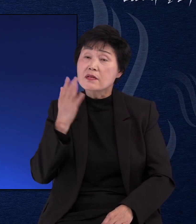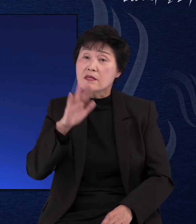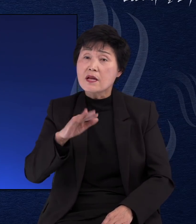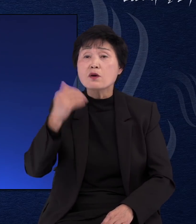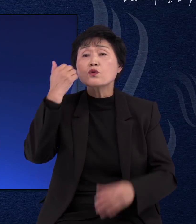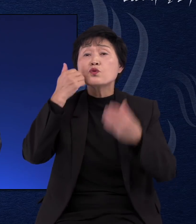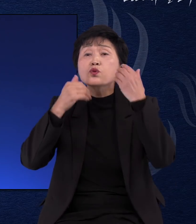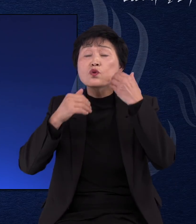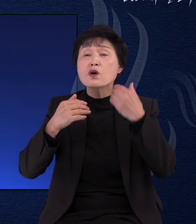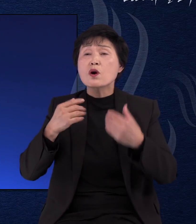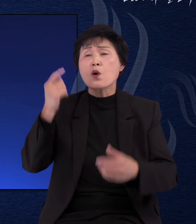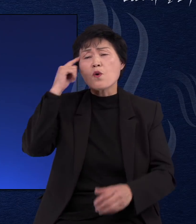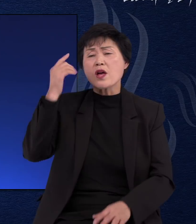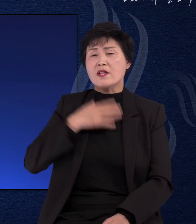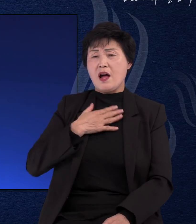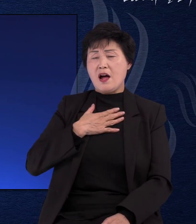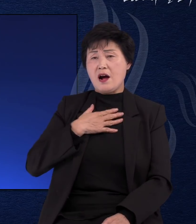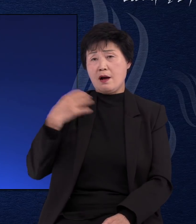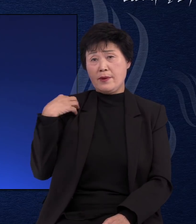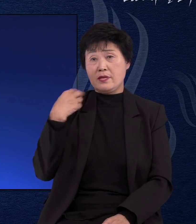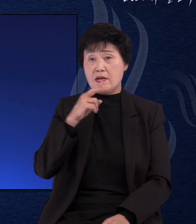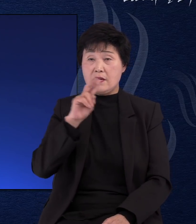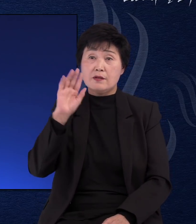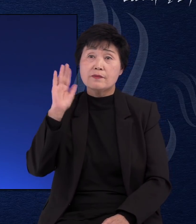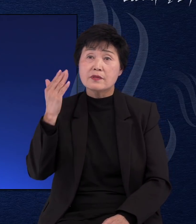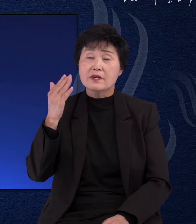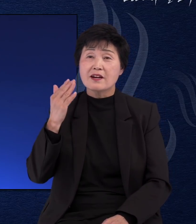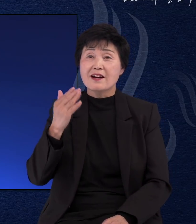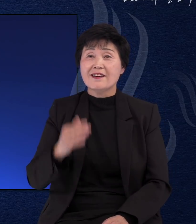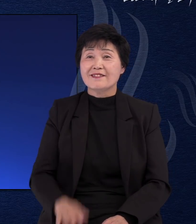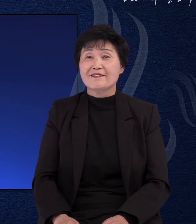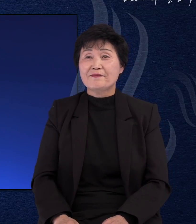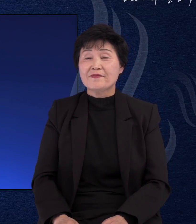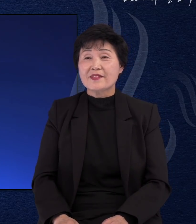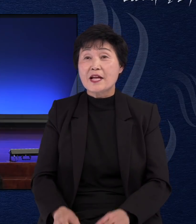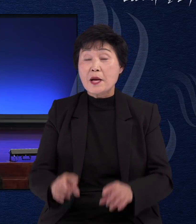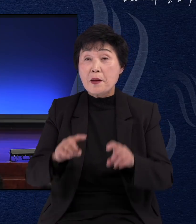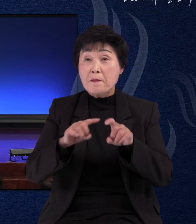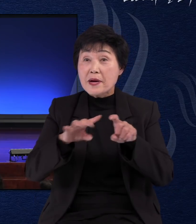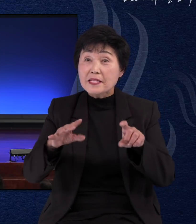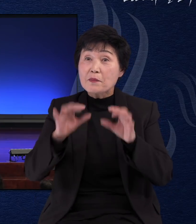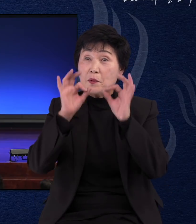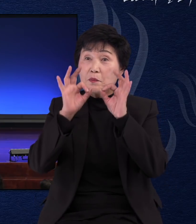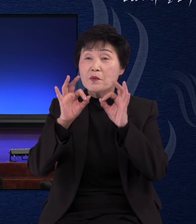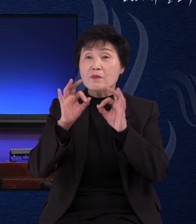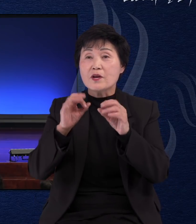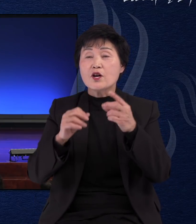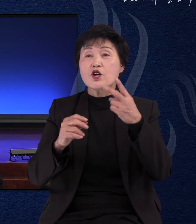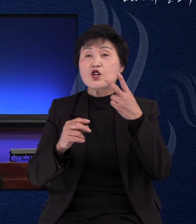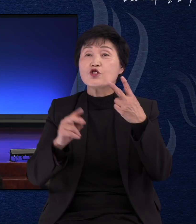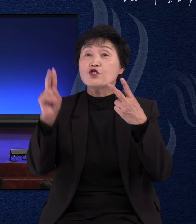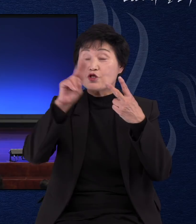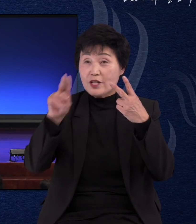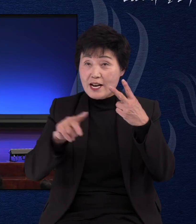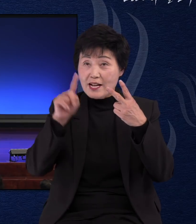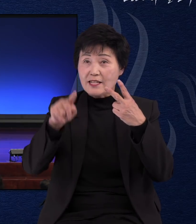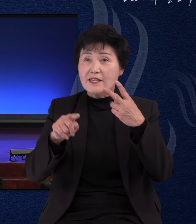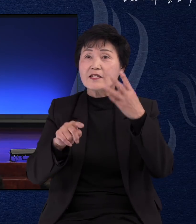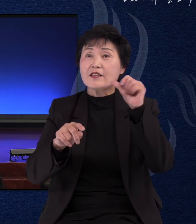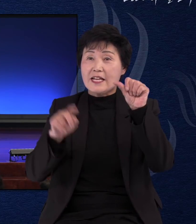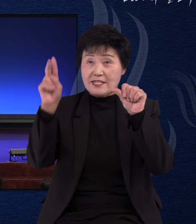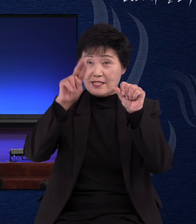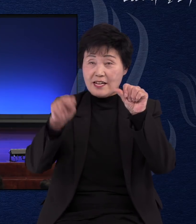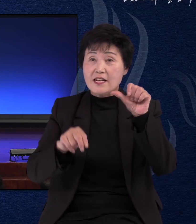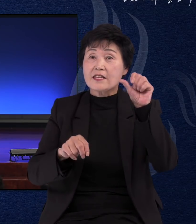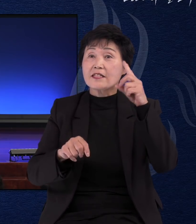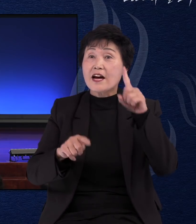마치 마태복음 25장에 보면 5달란트 받은 사람이 있고 2달란트 받은 사람이 있고 1달란트 받은 사람이 있는데, 1달란트